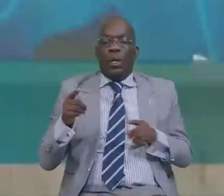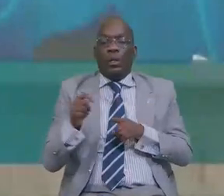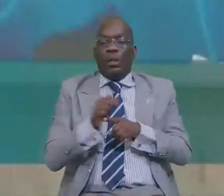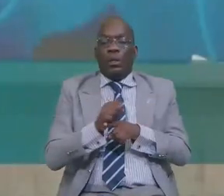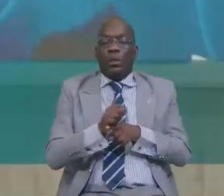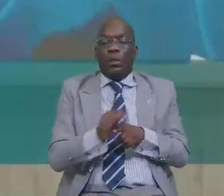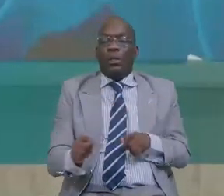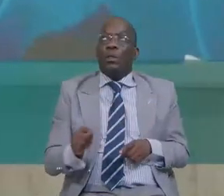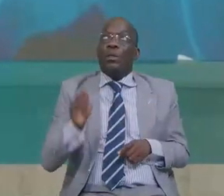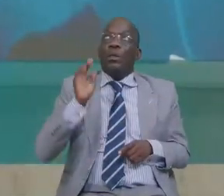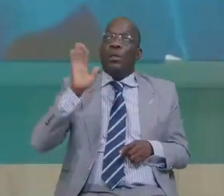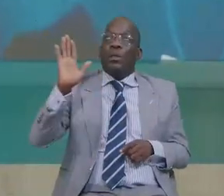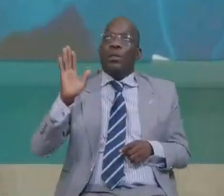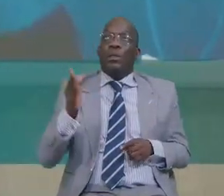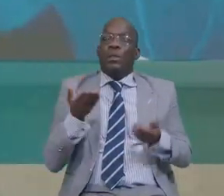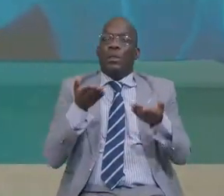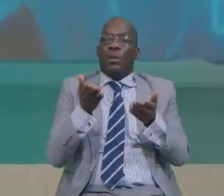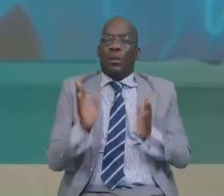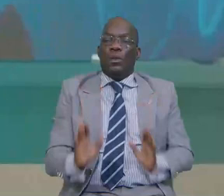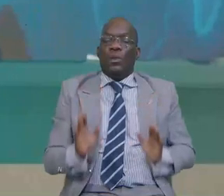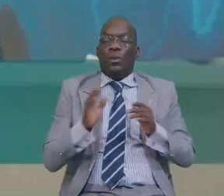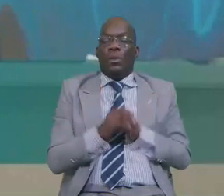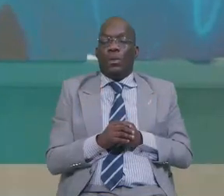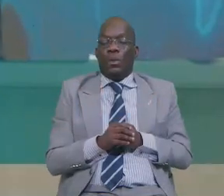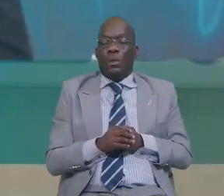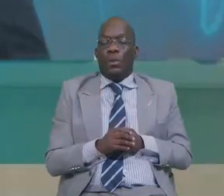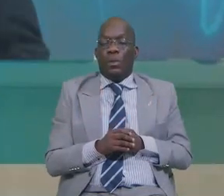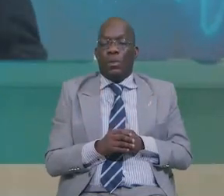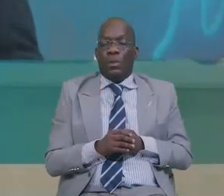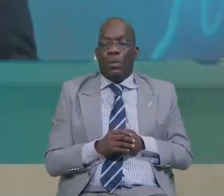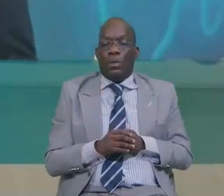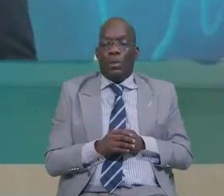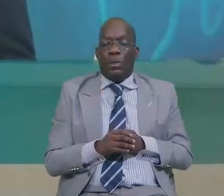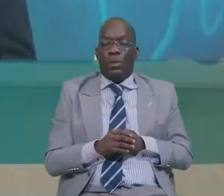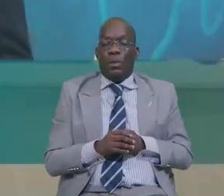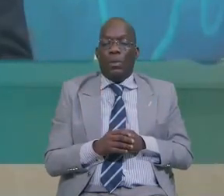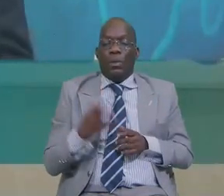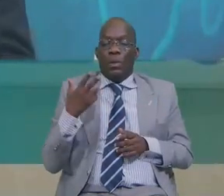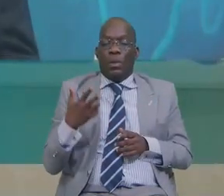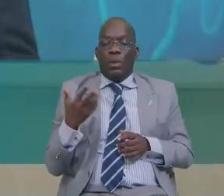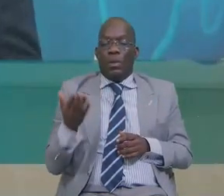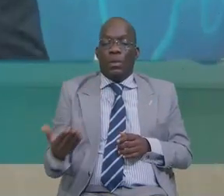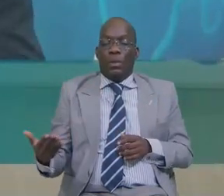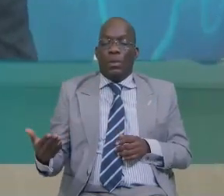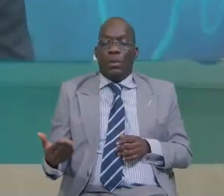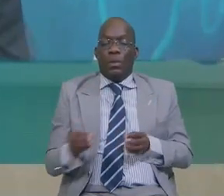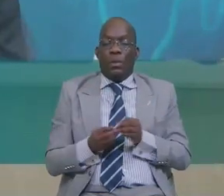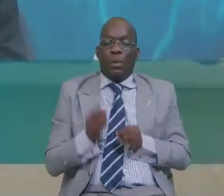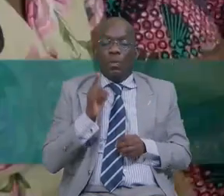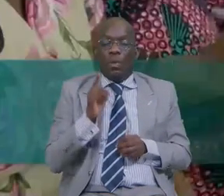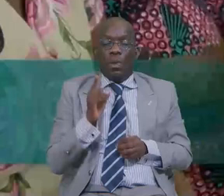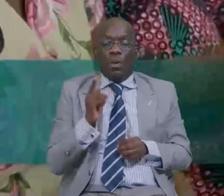de formation de ses serviteurs. Il y a trois choses à considérer. Premièrement,